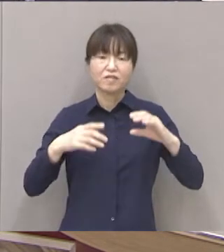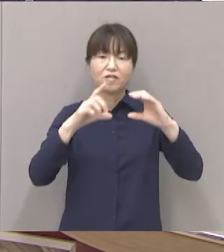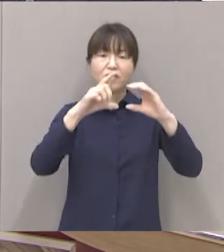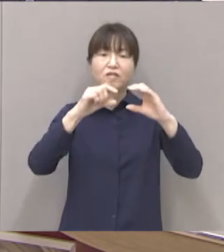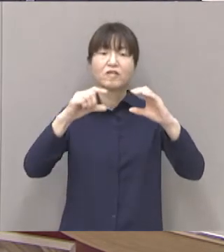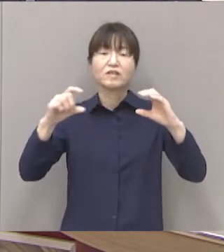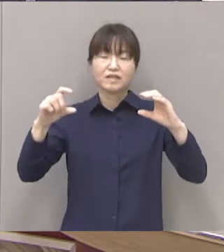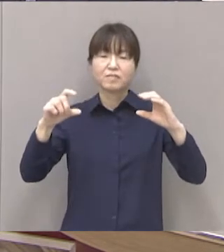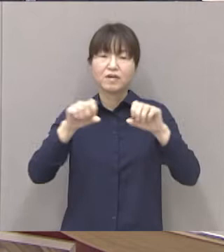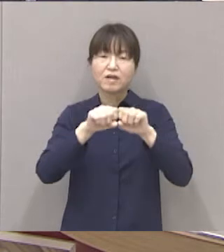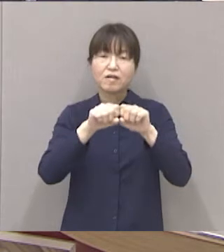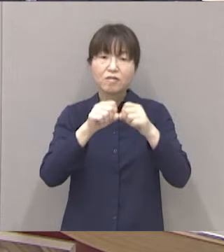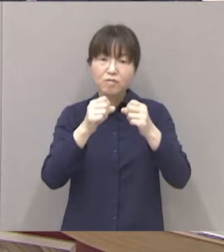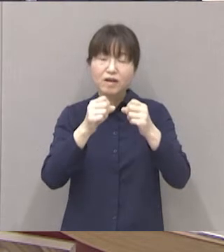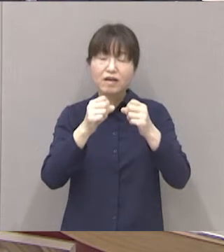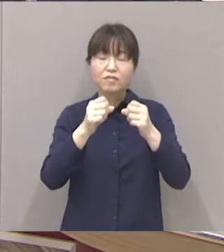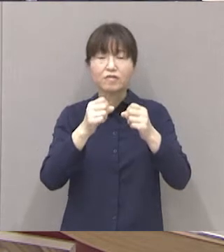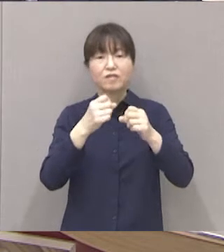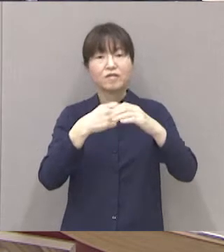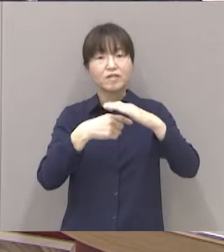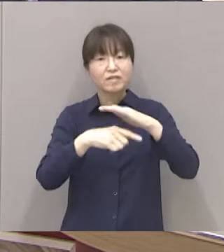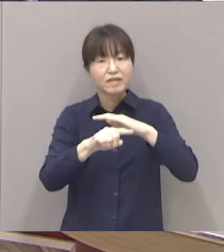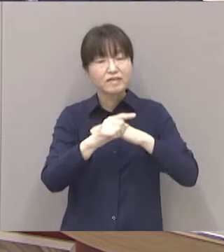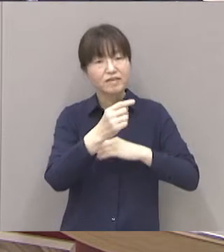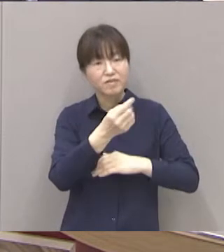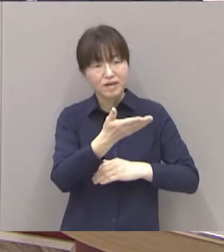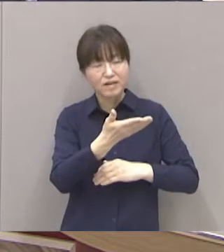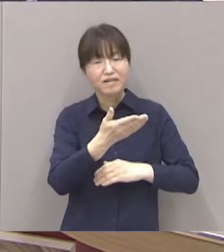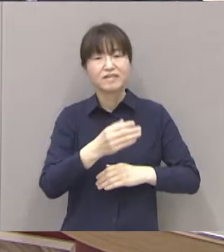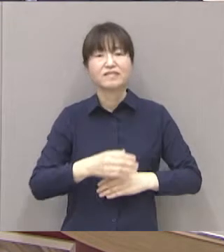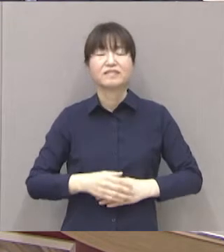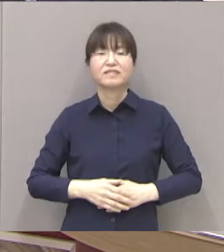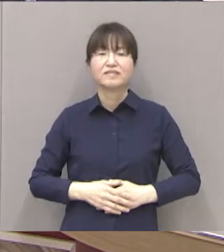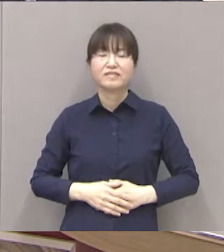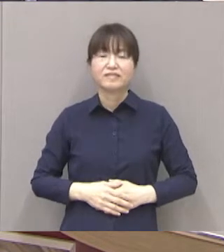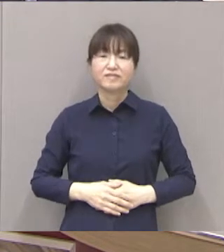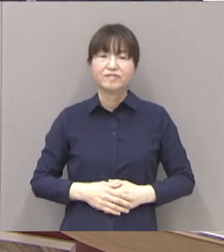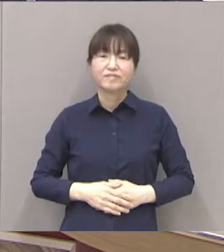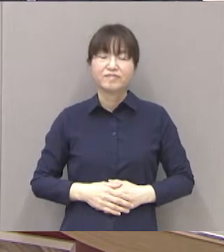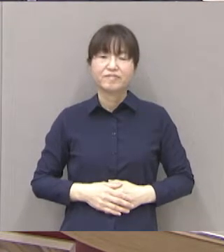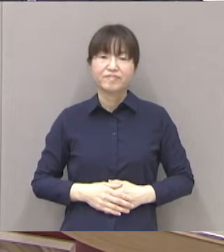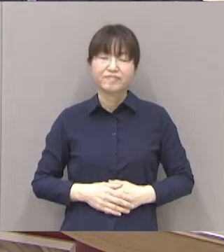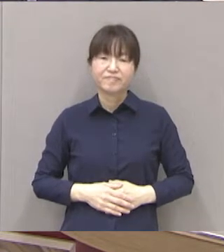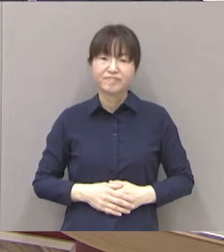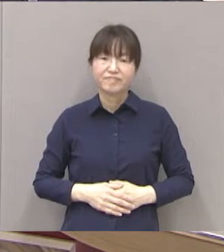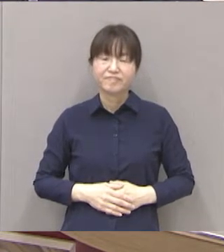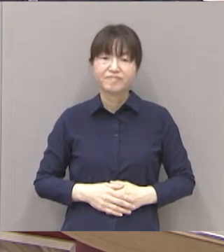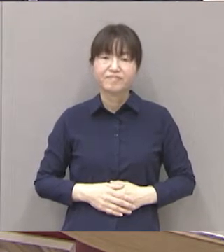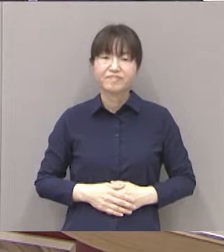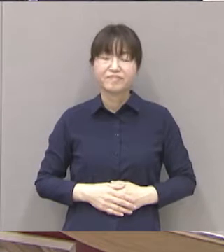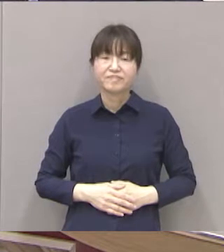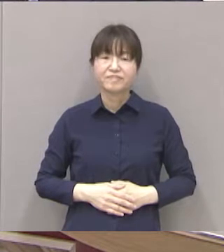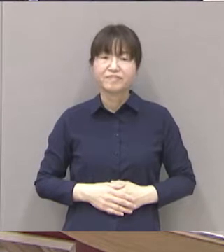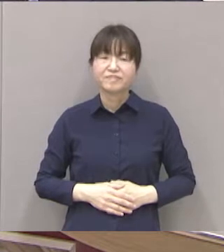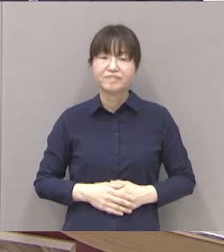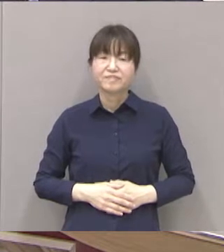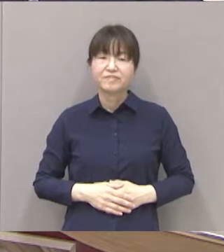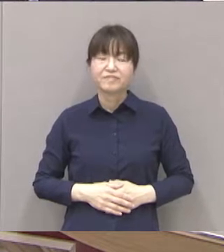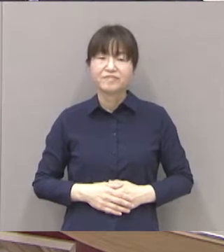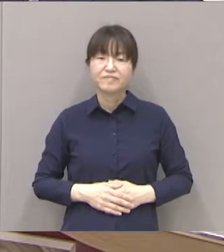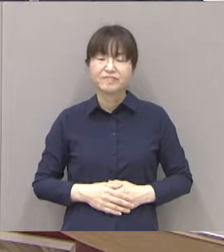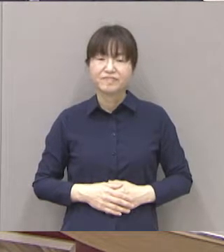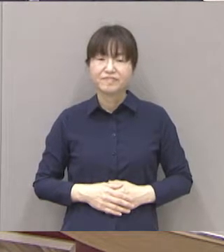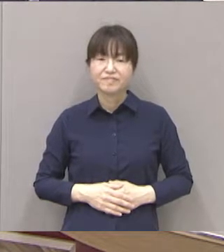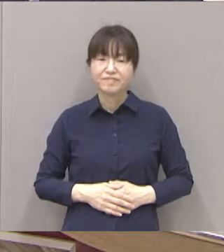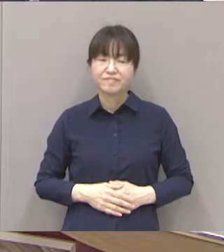にい傷がつくんだろうかということなんですけれどもそのまあまあ原因としましてはですねあの次に